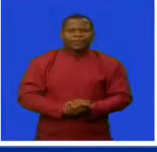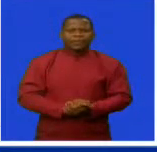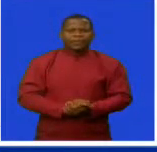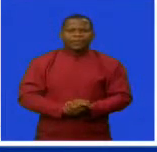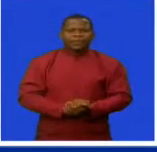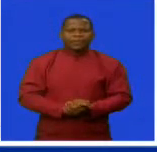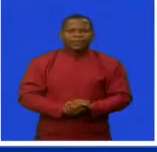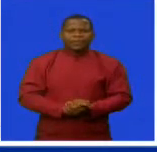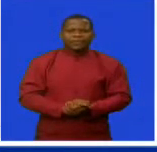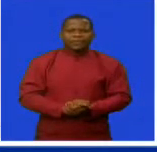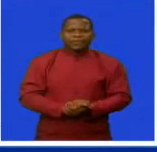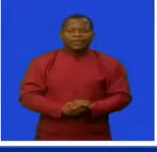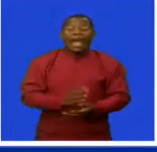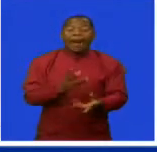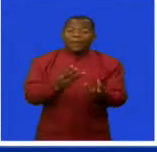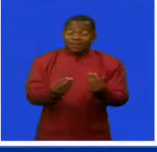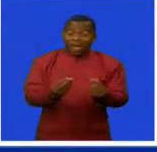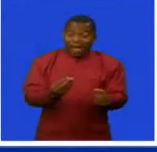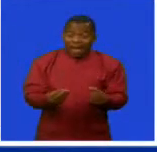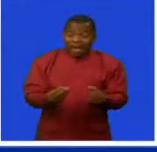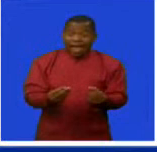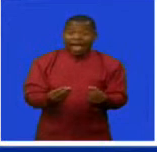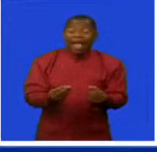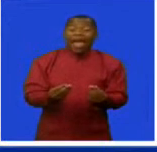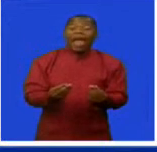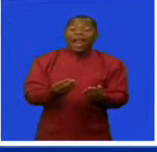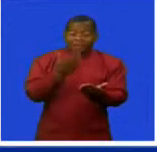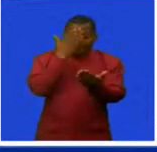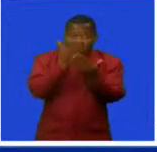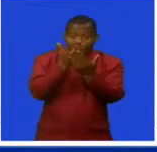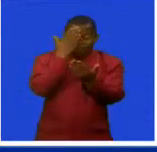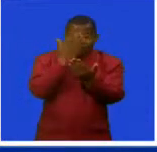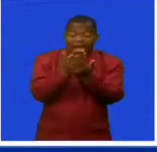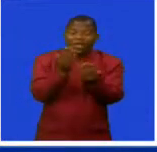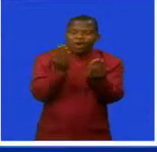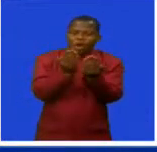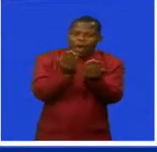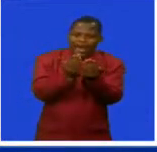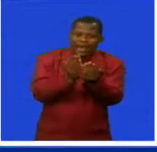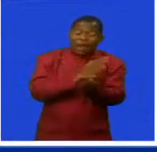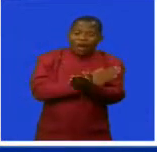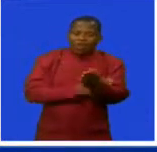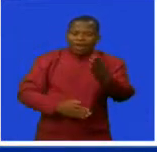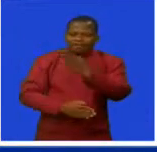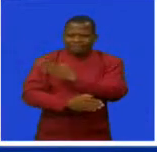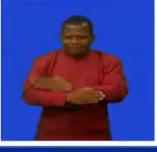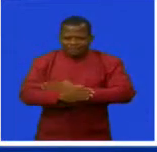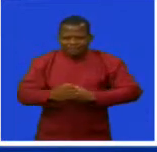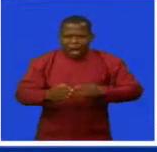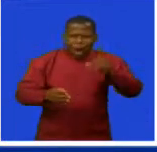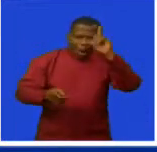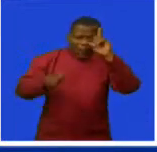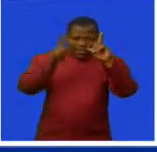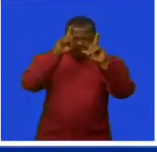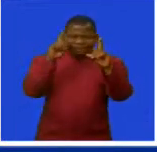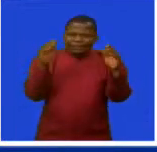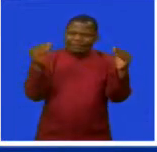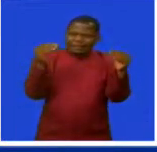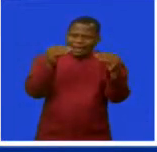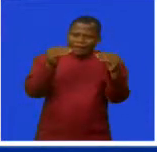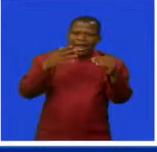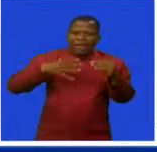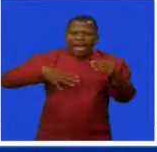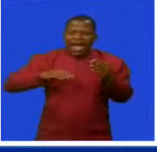Bantfwana labafundza etikolweni talabakhubatekile batawuba nemathuba lalinganako nalabafundza kuletinye etikolo